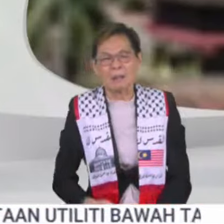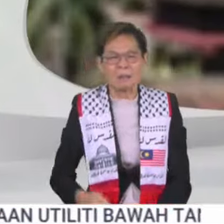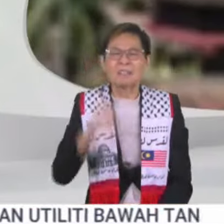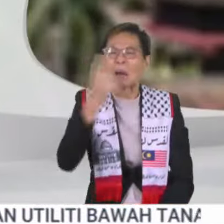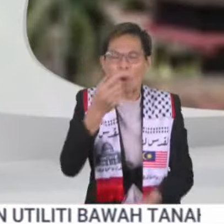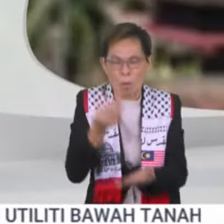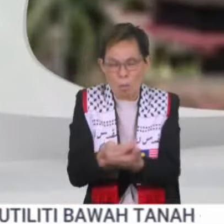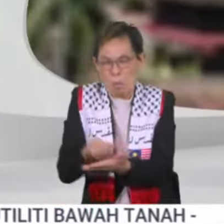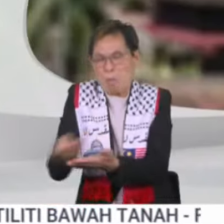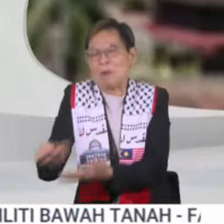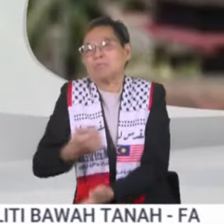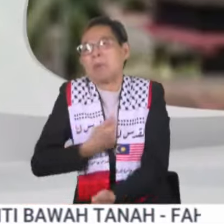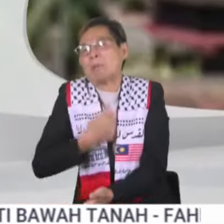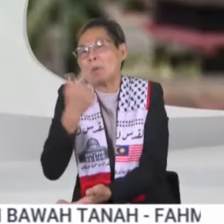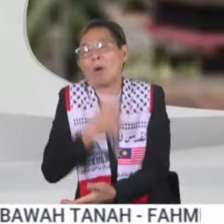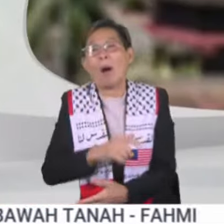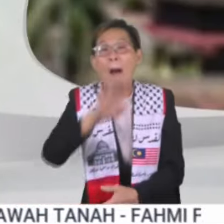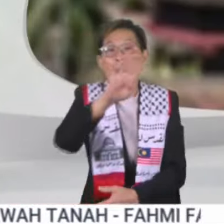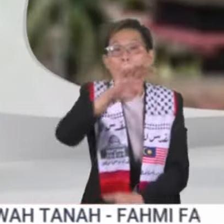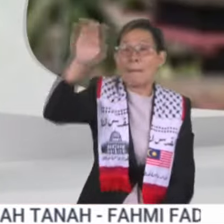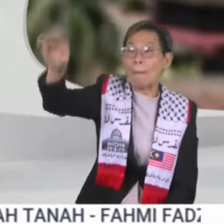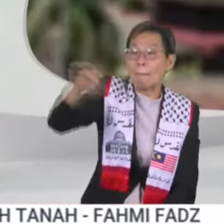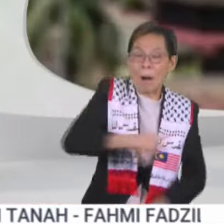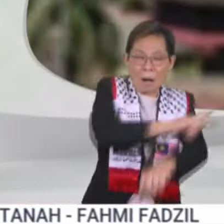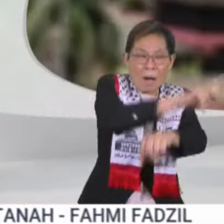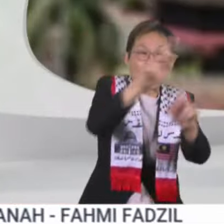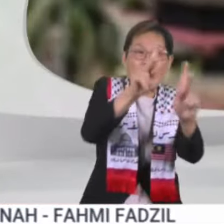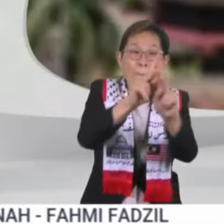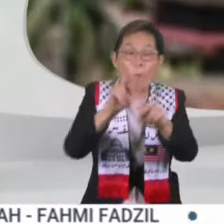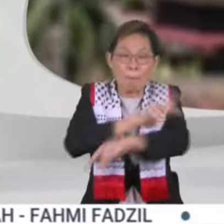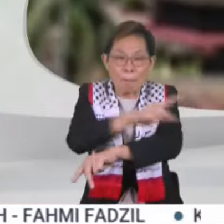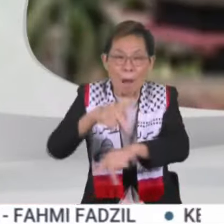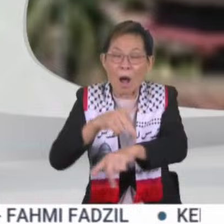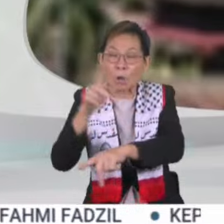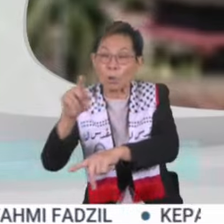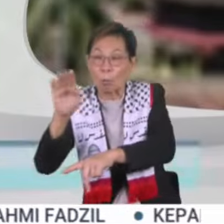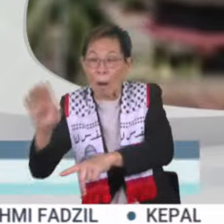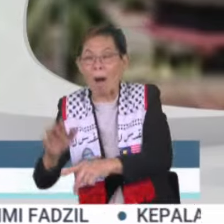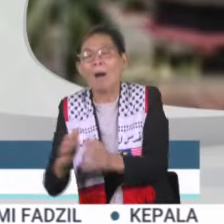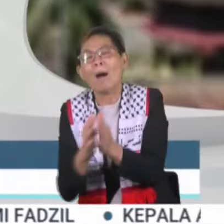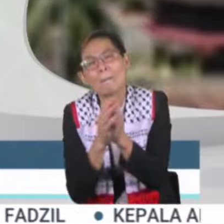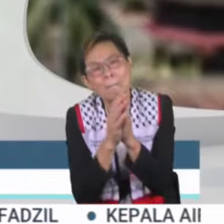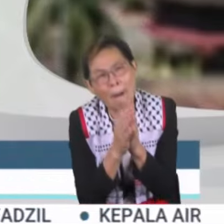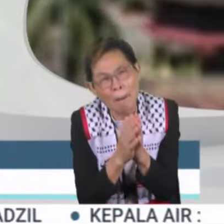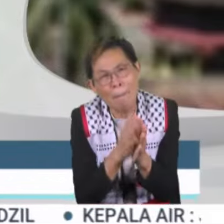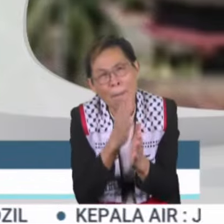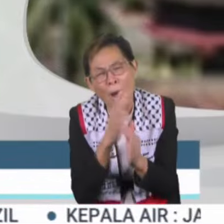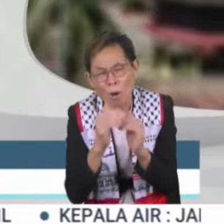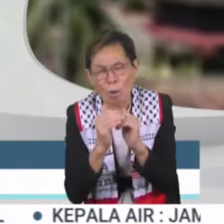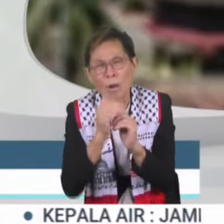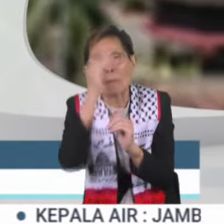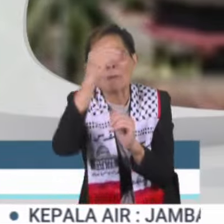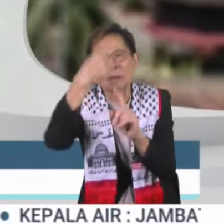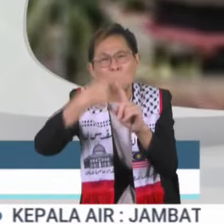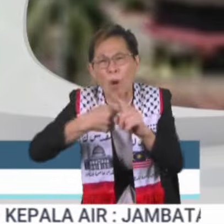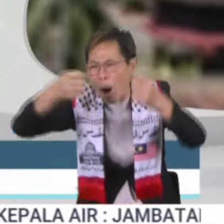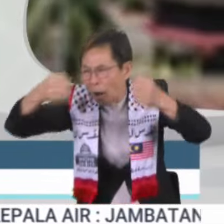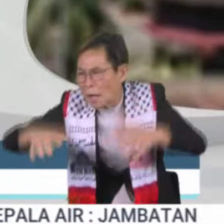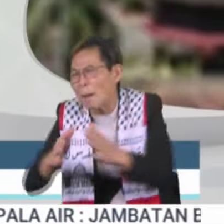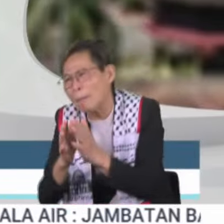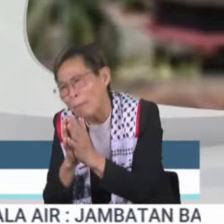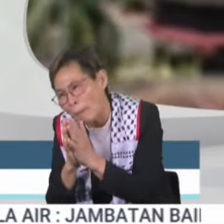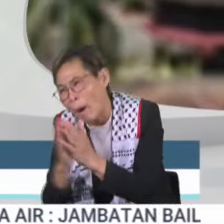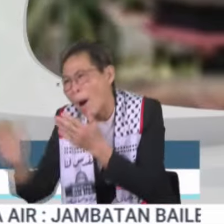duit. Empat beradik di Kampung Padang Bangu Seterpa, Kota Baru merayu ibunya yang sudah lebih sebulan menghilangkan